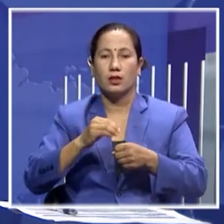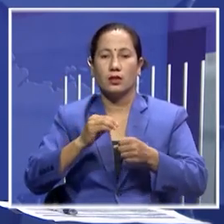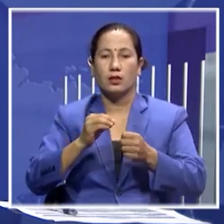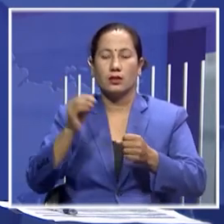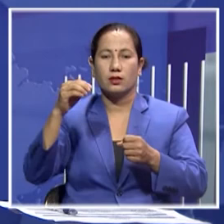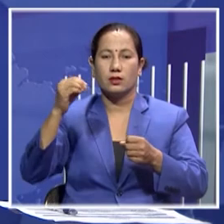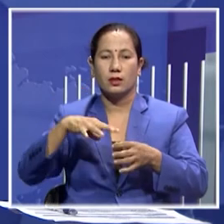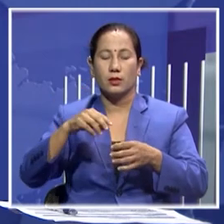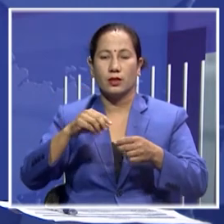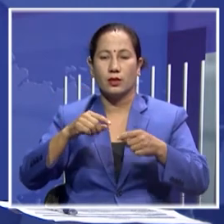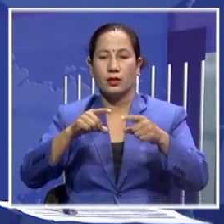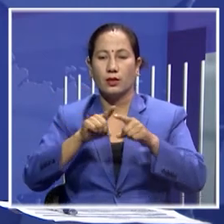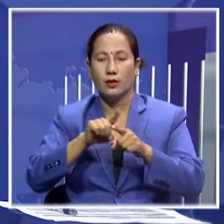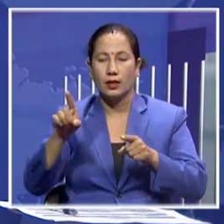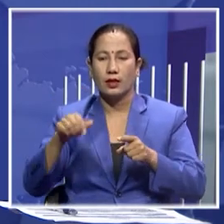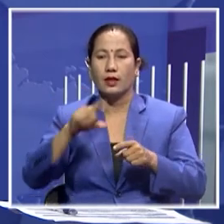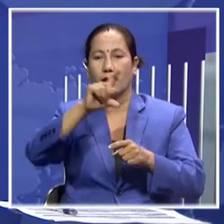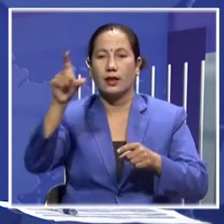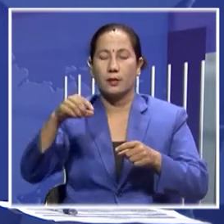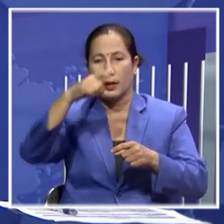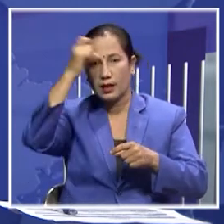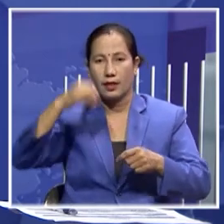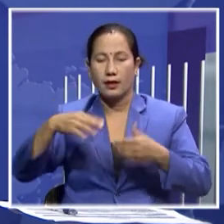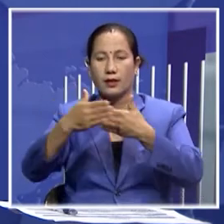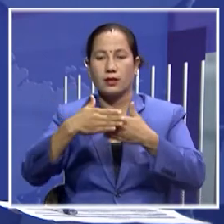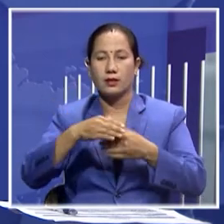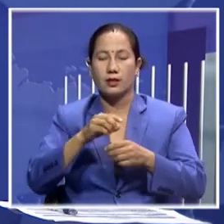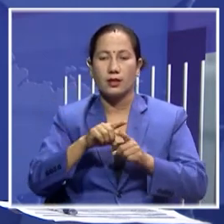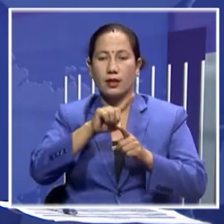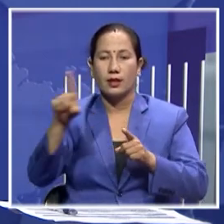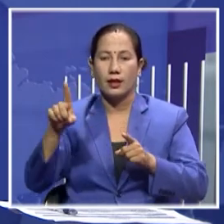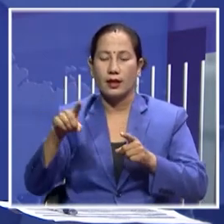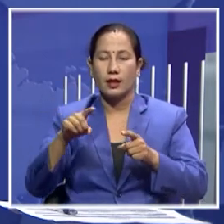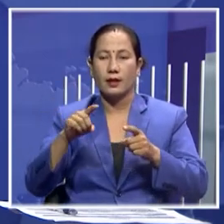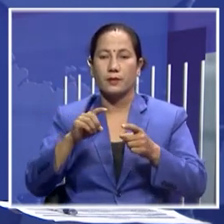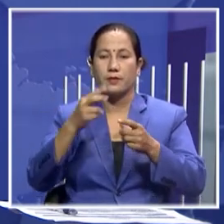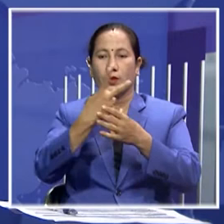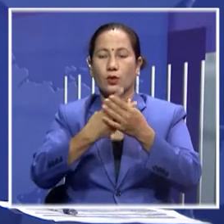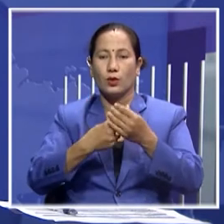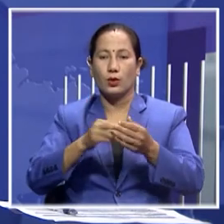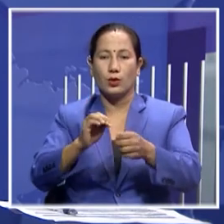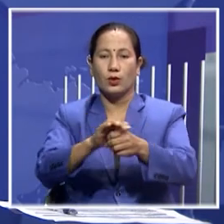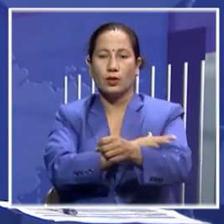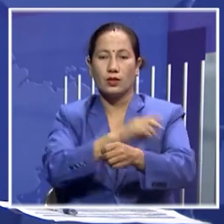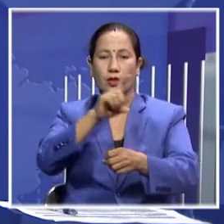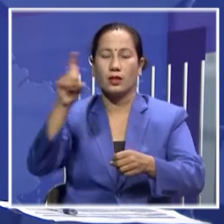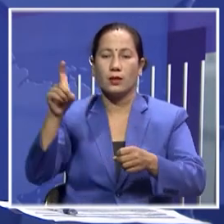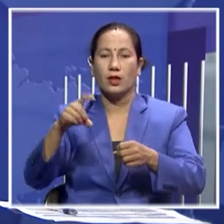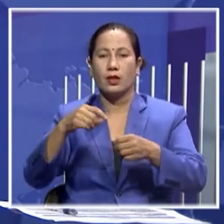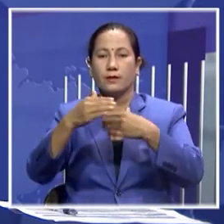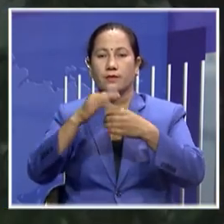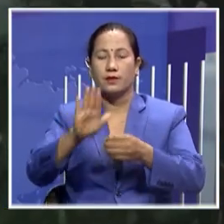जन्मेको न्यूनचापीय रेखा र नेपाल तराई नजिक रहेको न्यूनचापीय रेखाको दोहोरो असर नेपालको भूभागमा परिरहेको